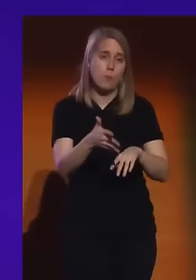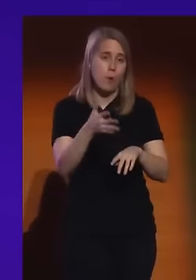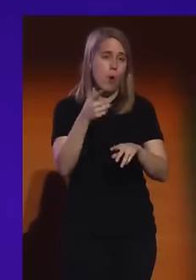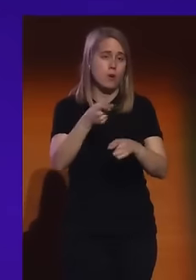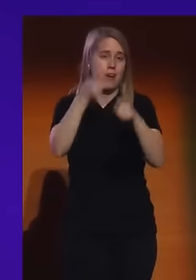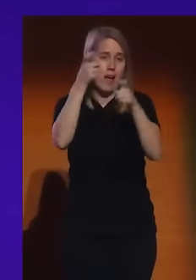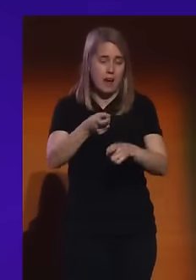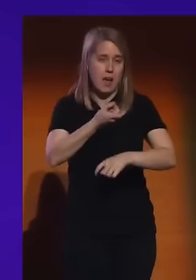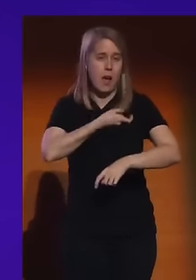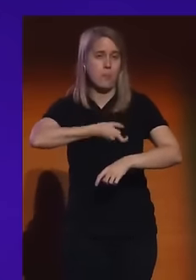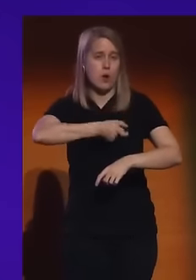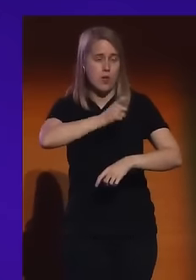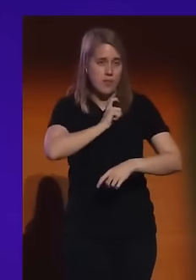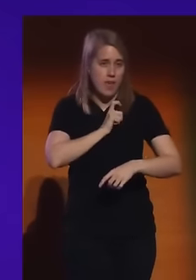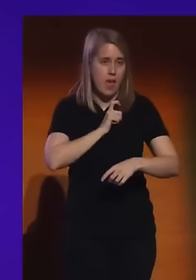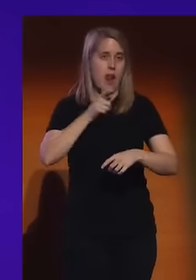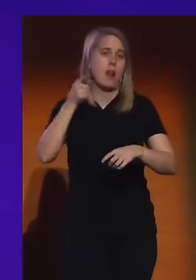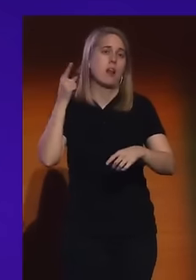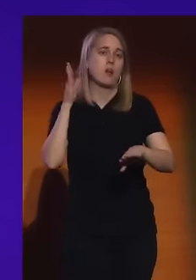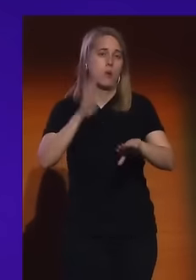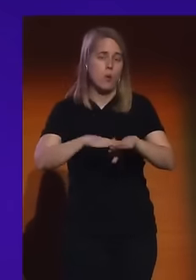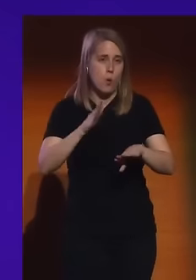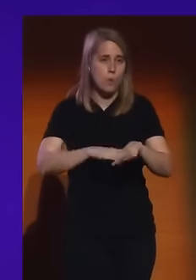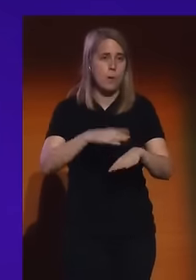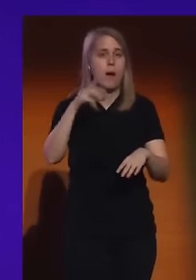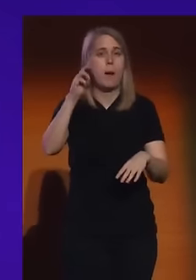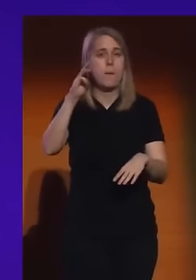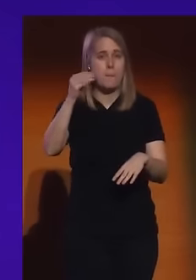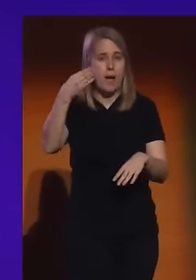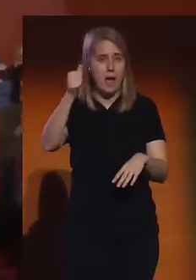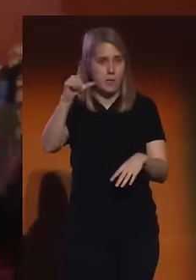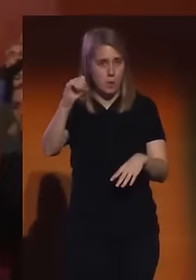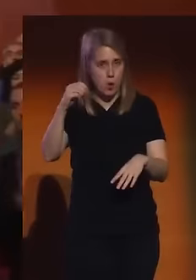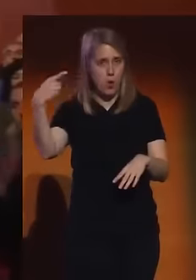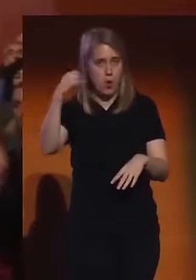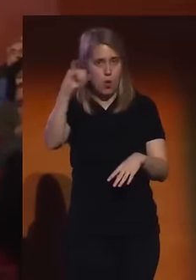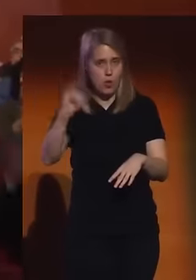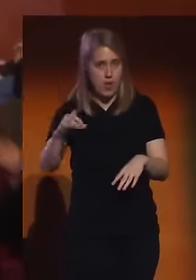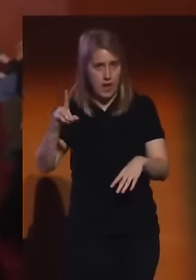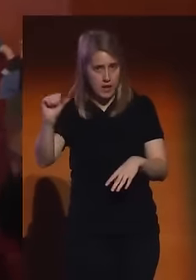em Pablo gonz